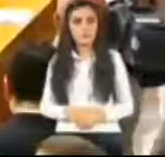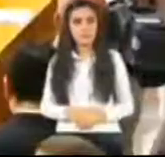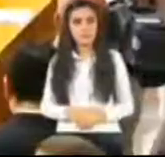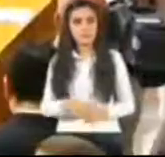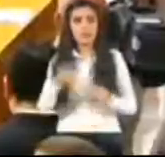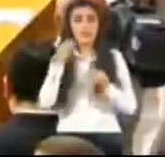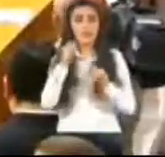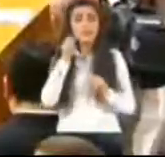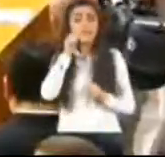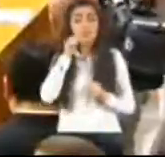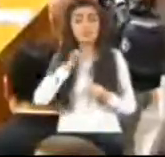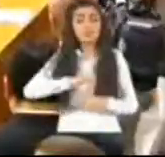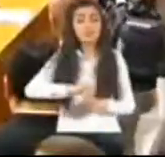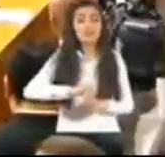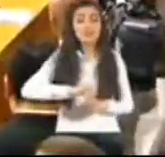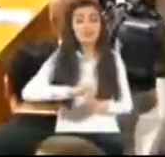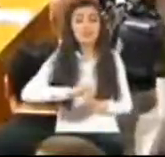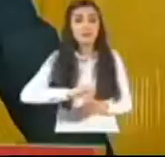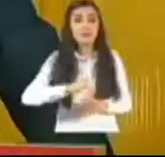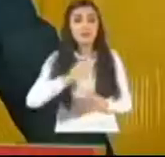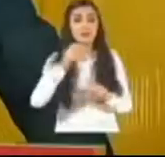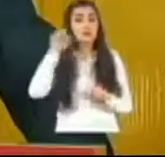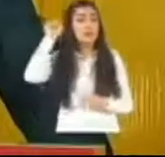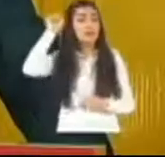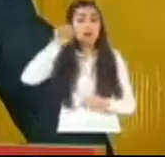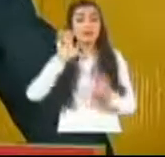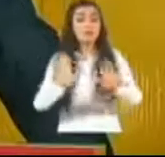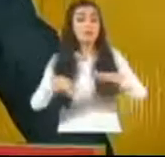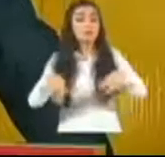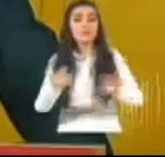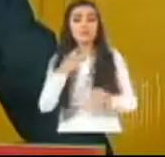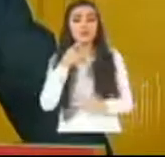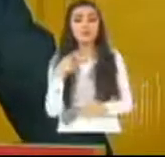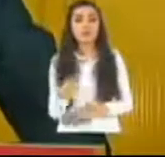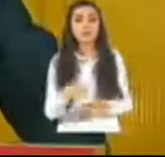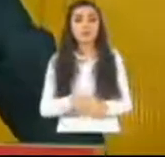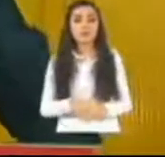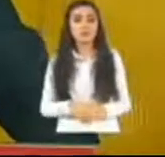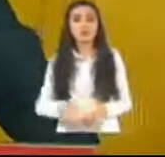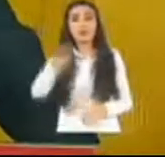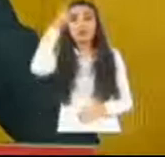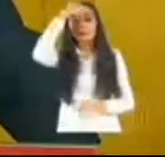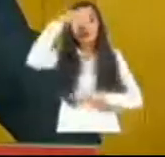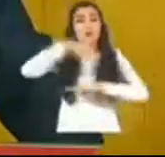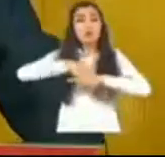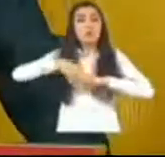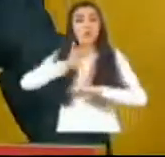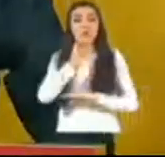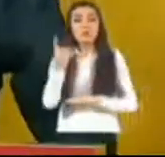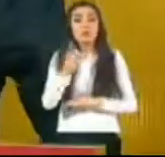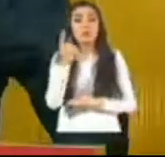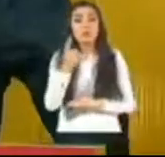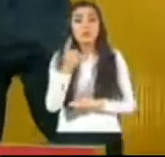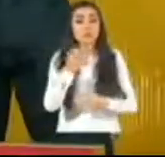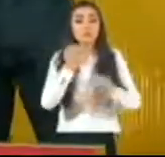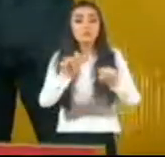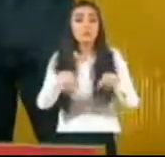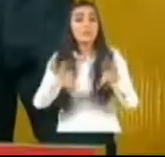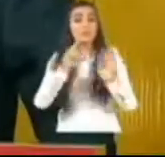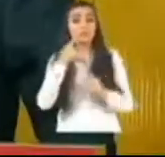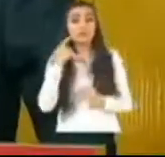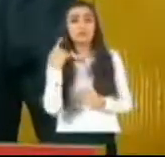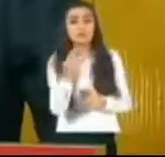İmanın karşısında ihanet duramayacaktır. Türkiye'nin önünde hiçbir musibet